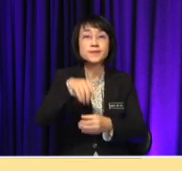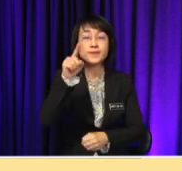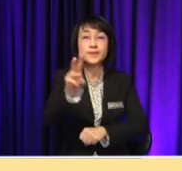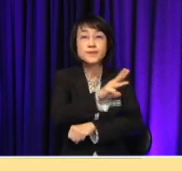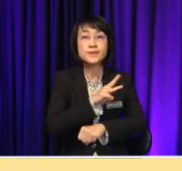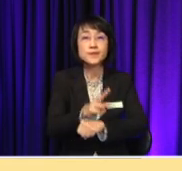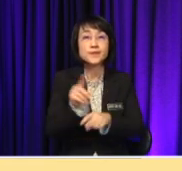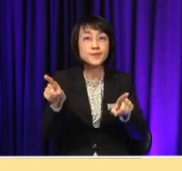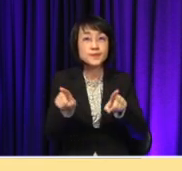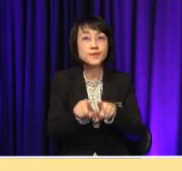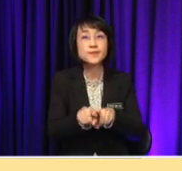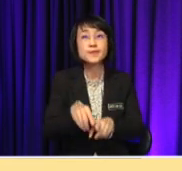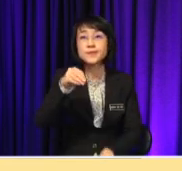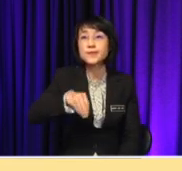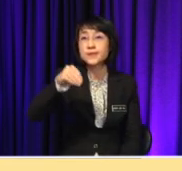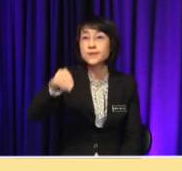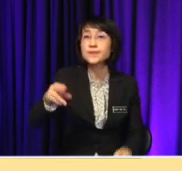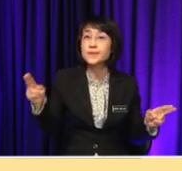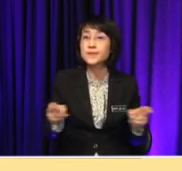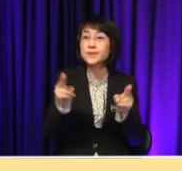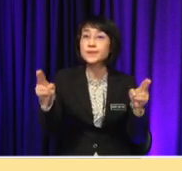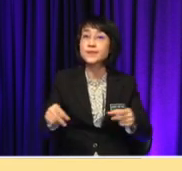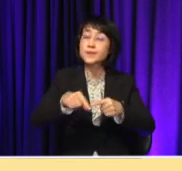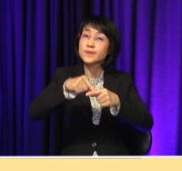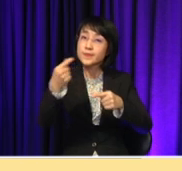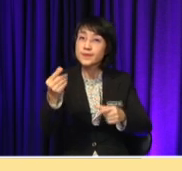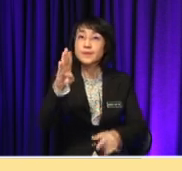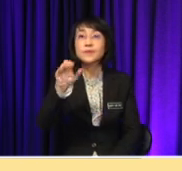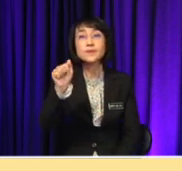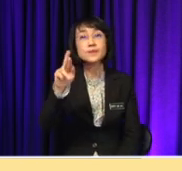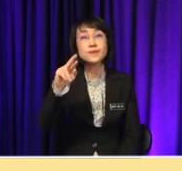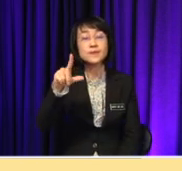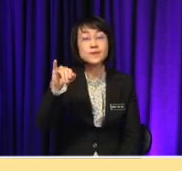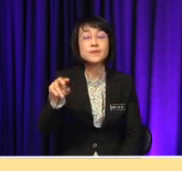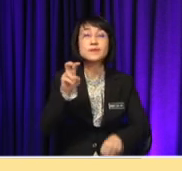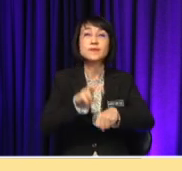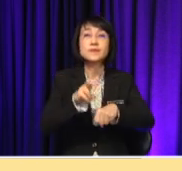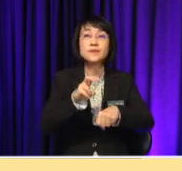yang diusulkan adalah seperti gandum Bali ubi kentang gula